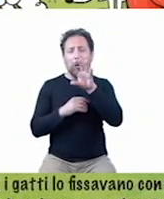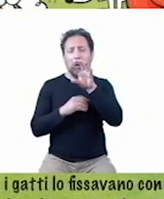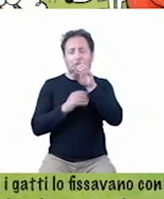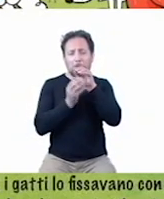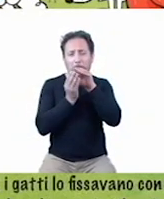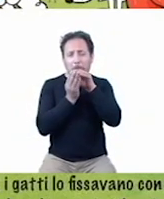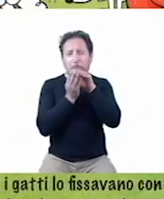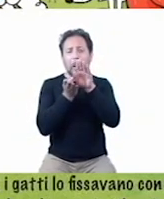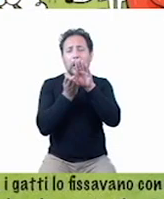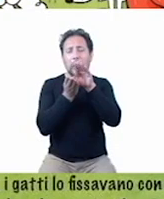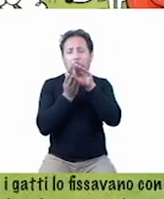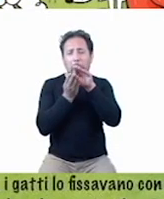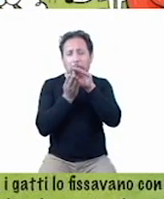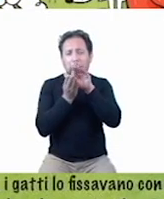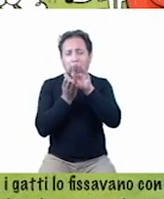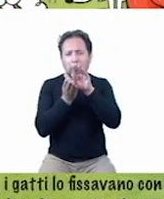truce.